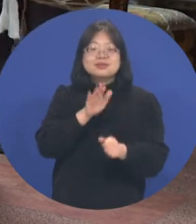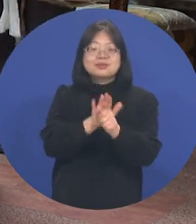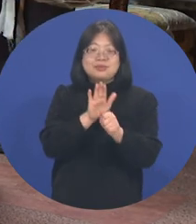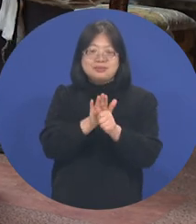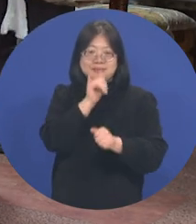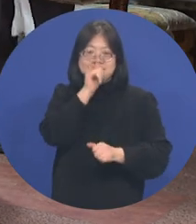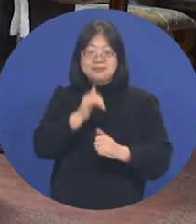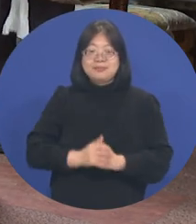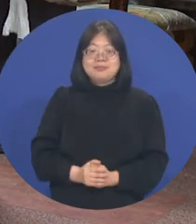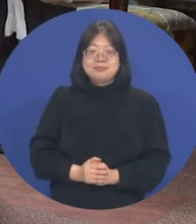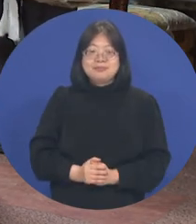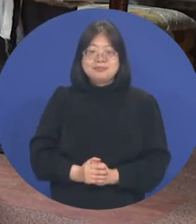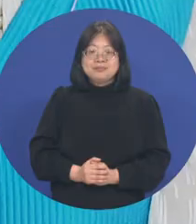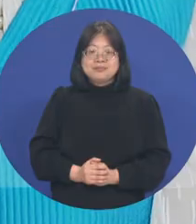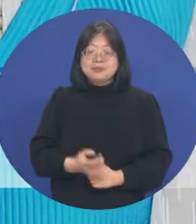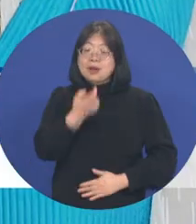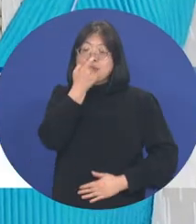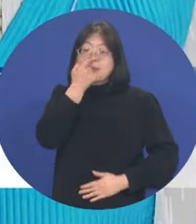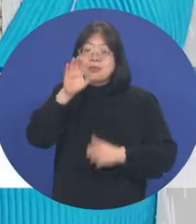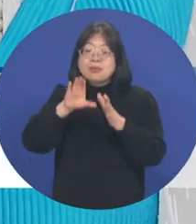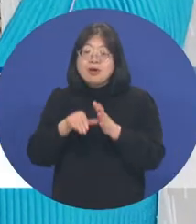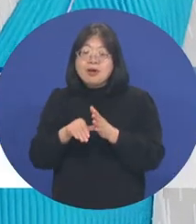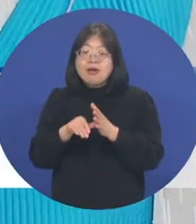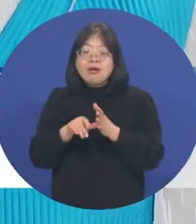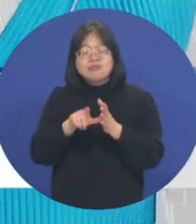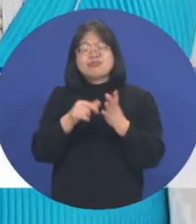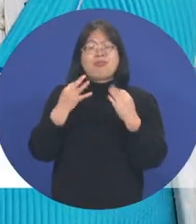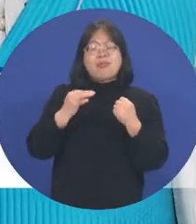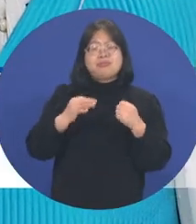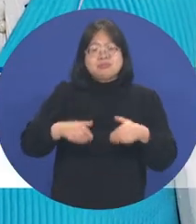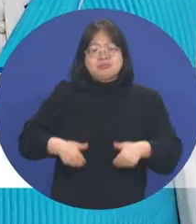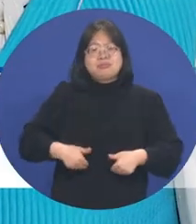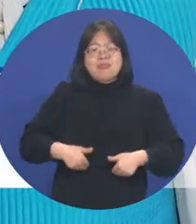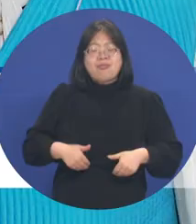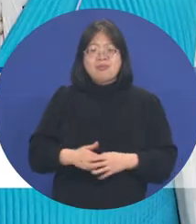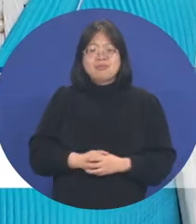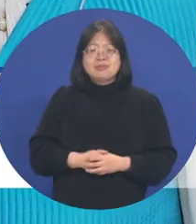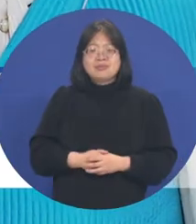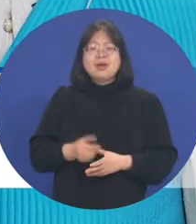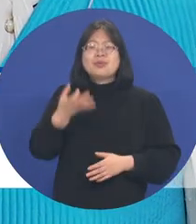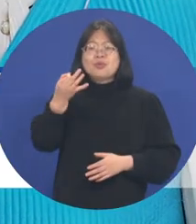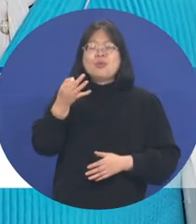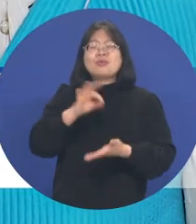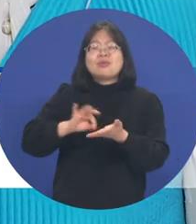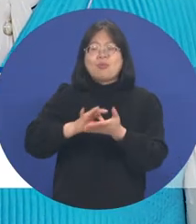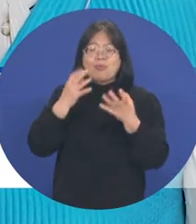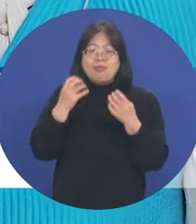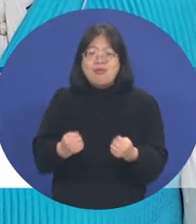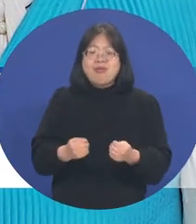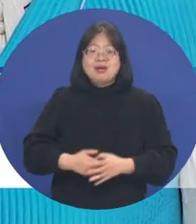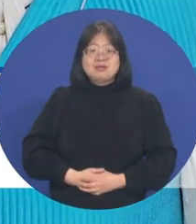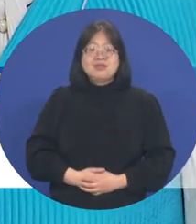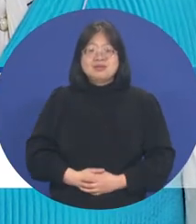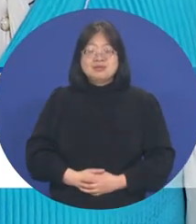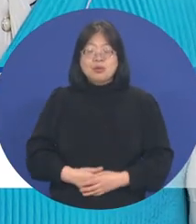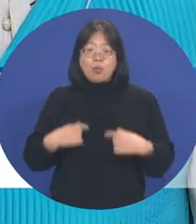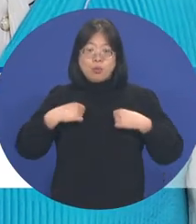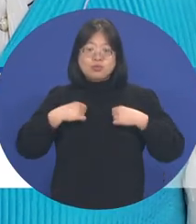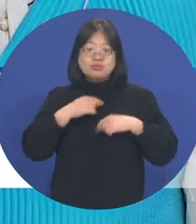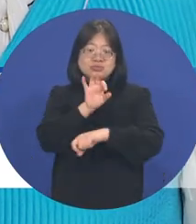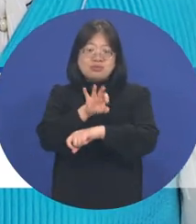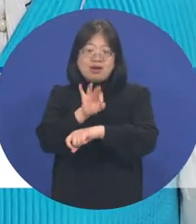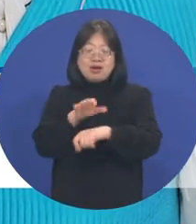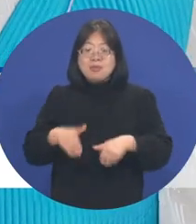버팀목이 됐습니다 배울 때는 시간도 많이 걸릴 뿐더러 돈도 많이 들어요 배우는데